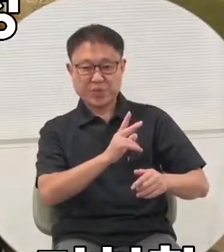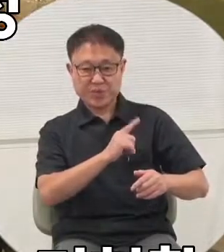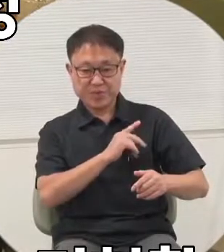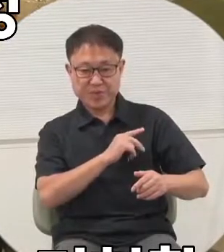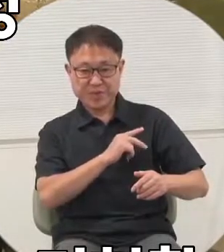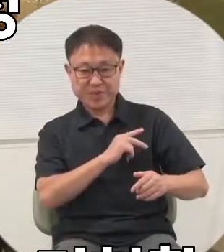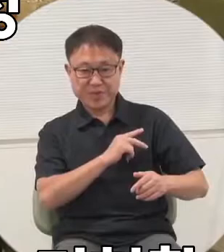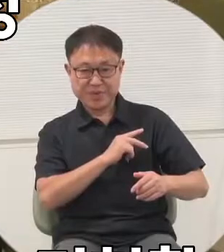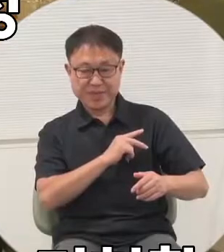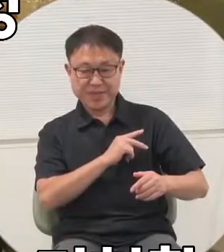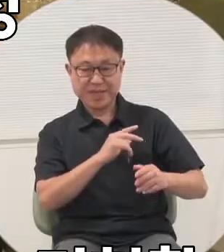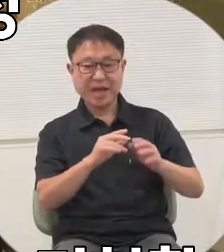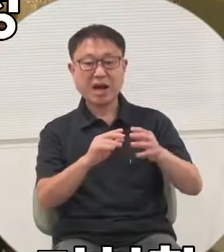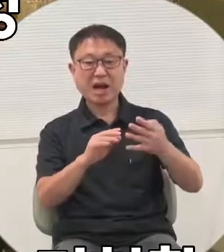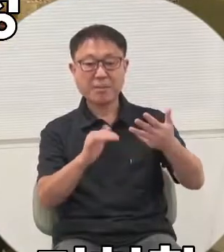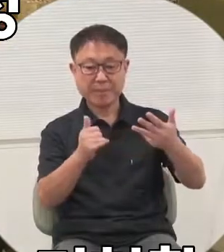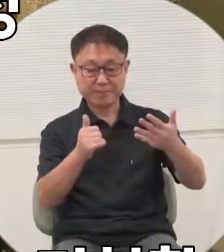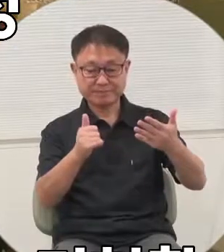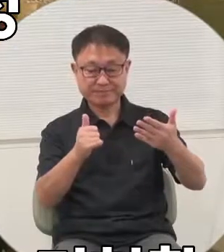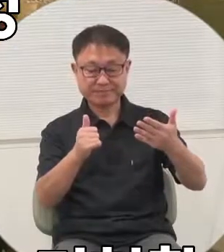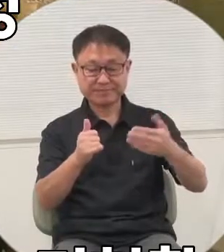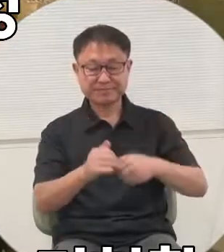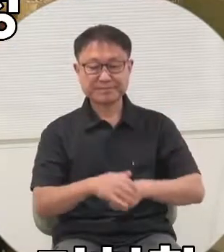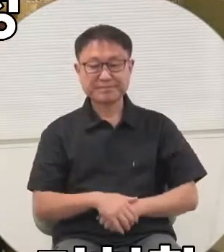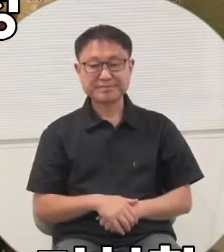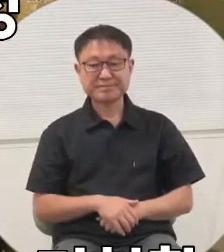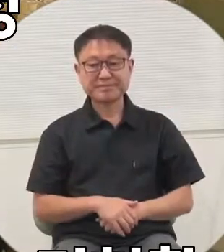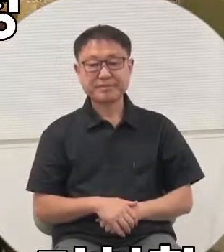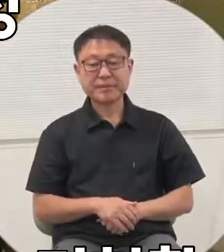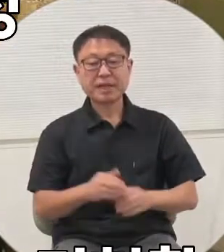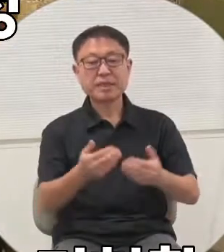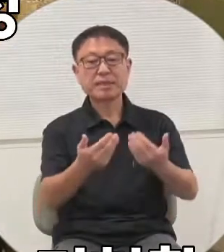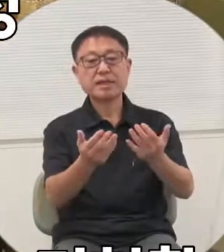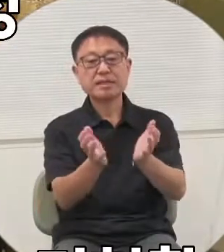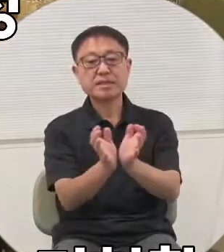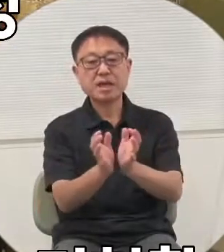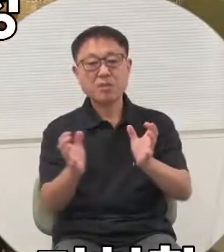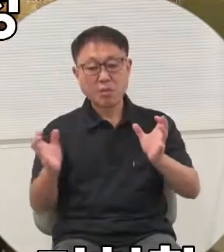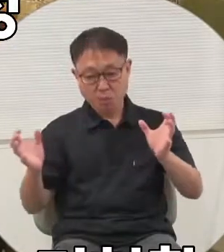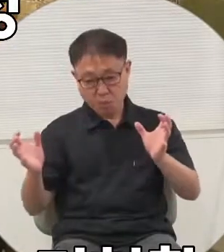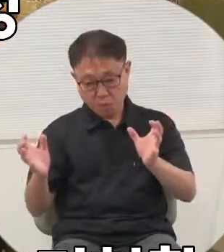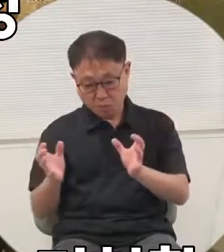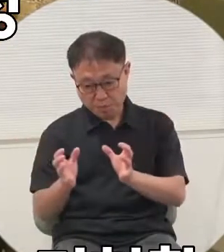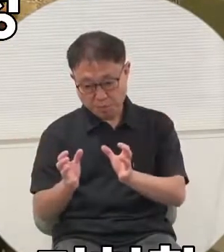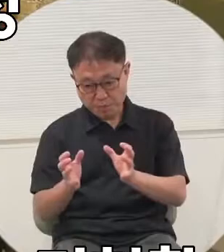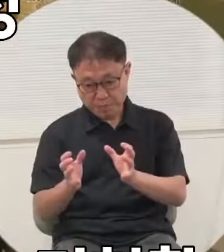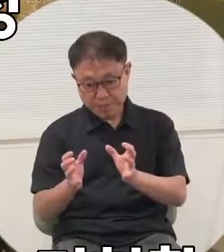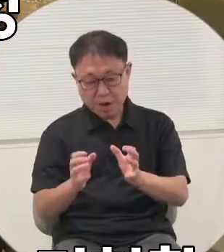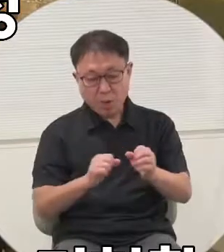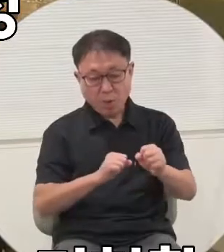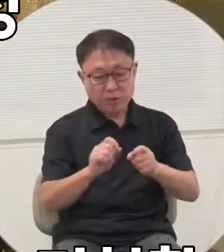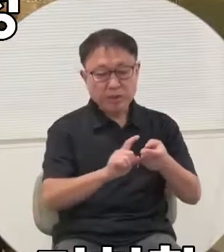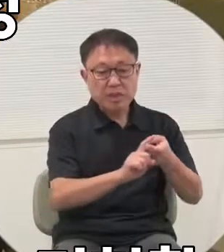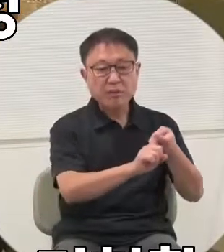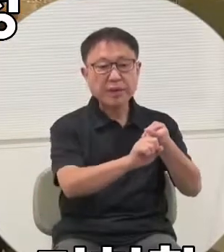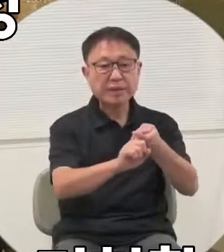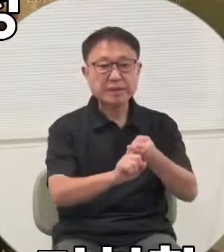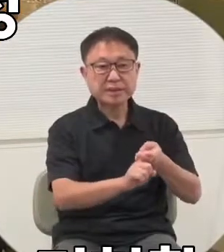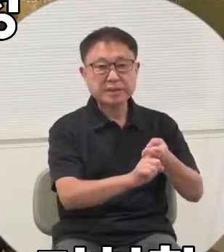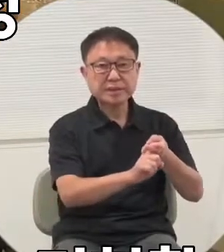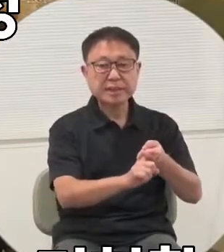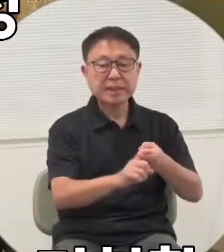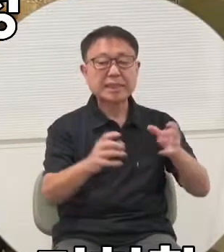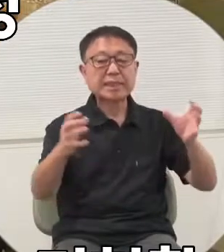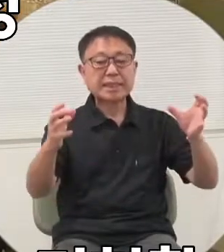있고요. 서울시 마을넷 대표자회의는 단체의 모임이었다면 서울 마을활동가 연대는